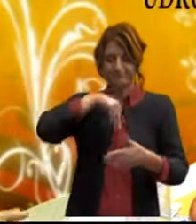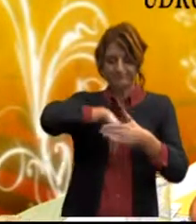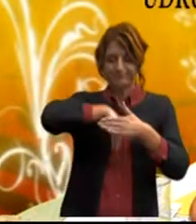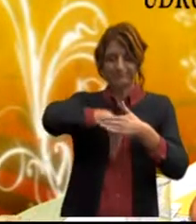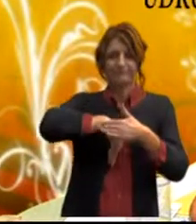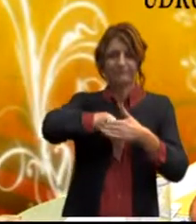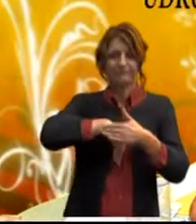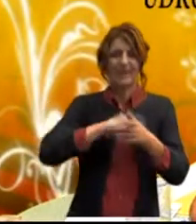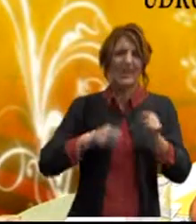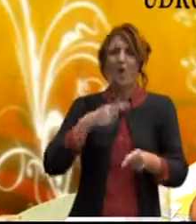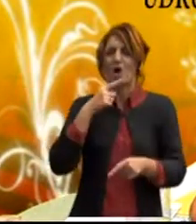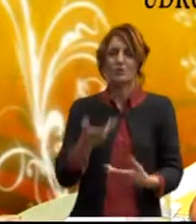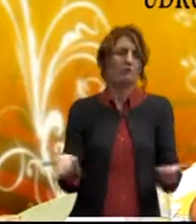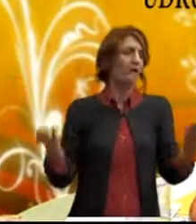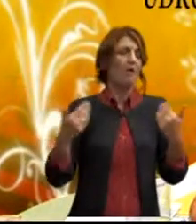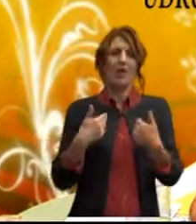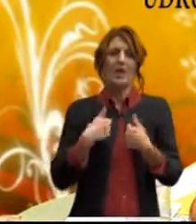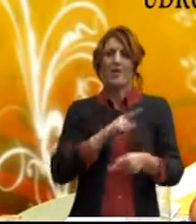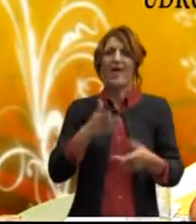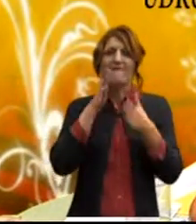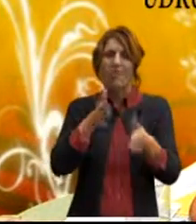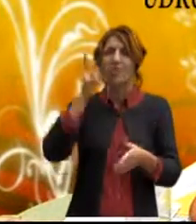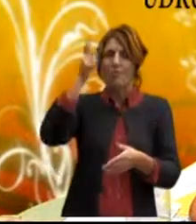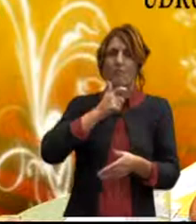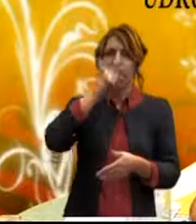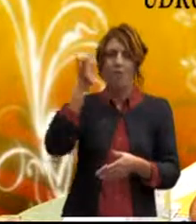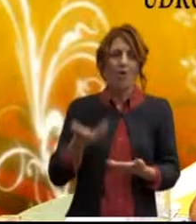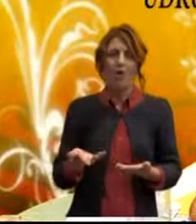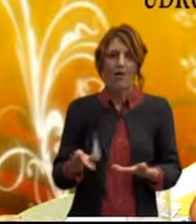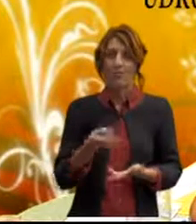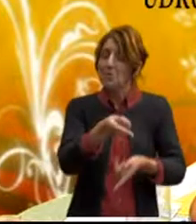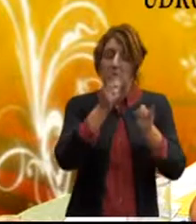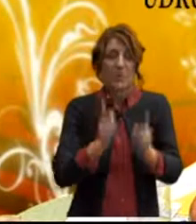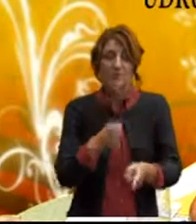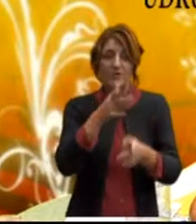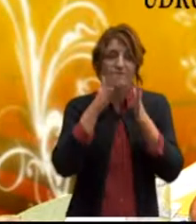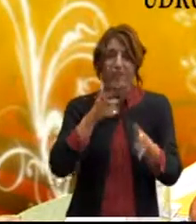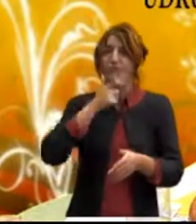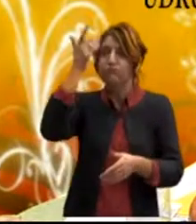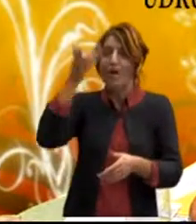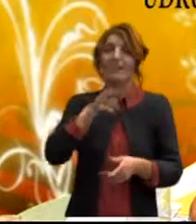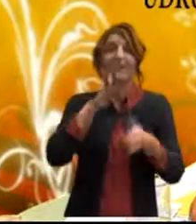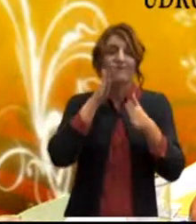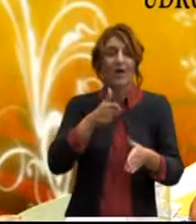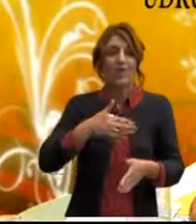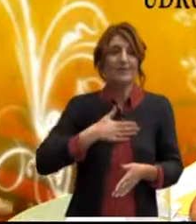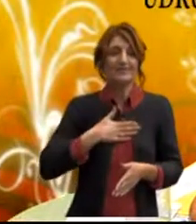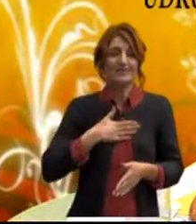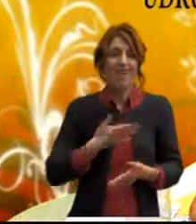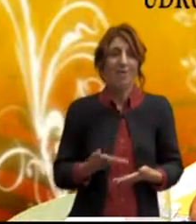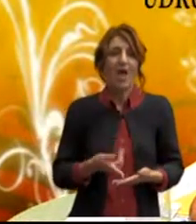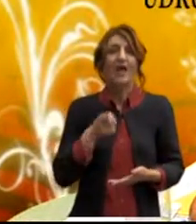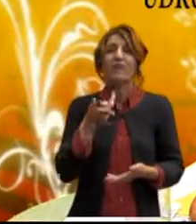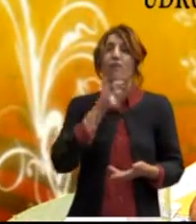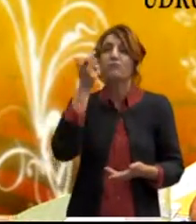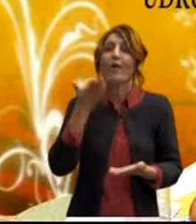kažemo, neko kaže, ma kako ja ne vjerujem u Boga, ma nemaš ti vjerovati u nekoga, ti moraš vjerovati u sebe. Ona je to su mene naučili, tvoj Bog